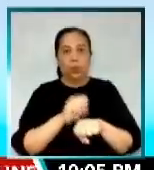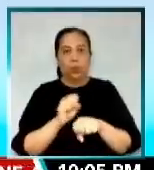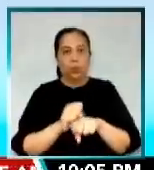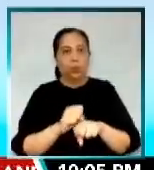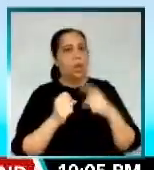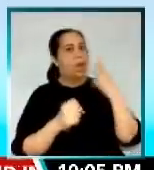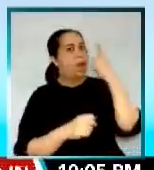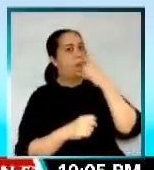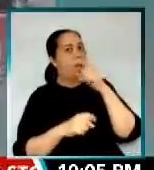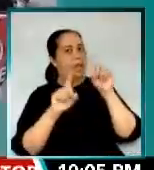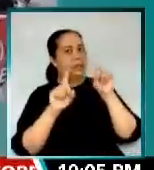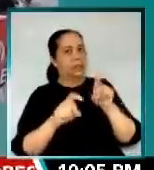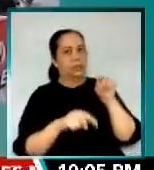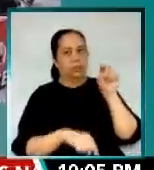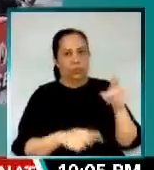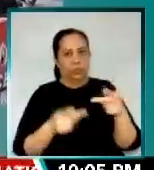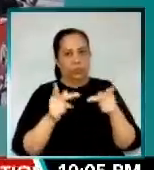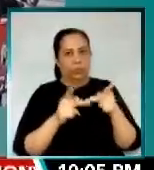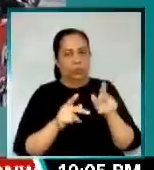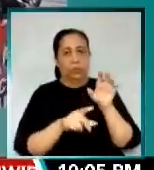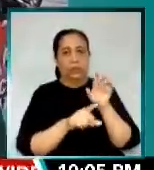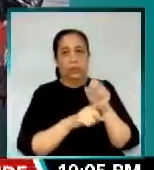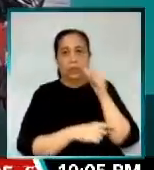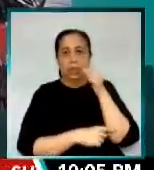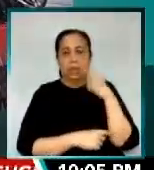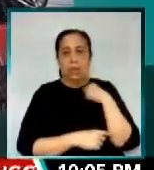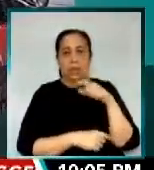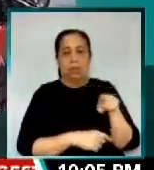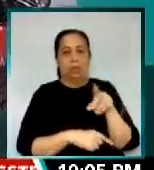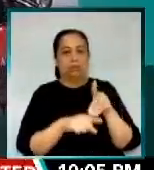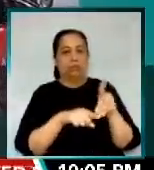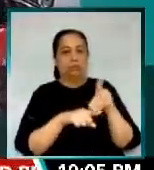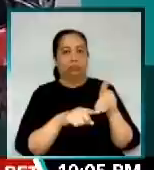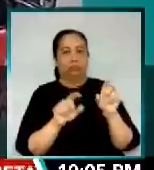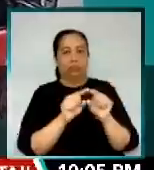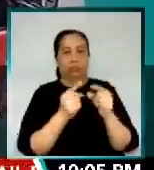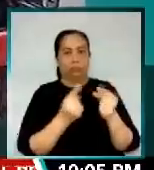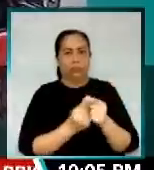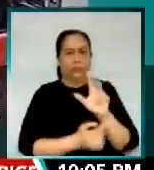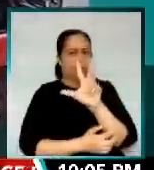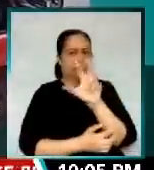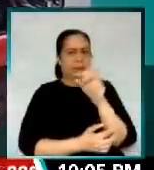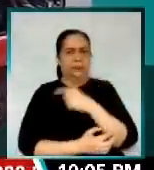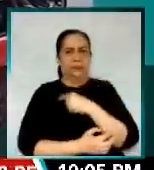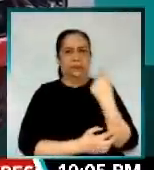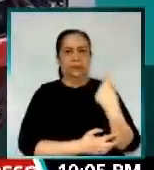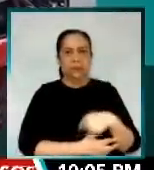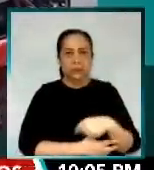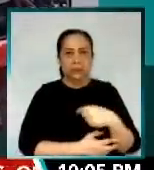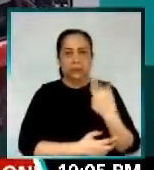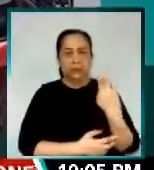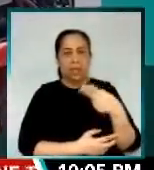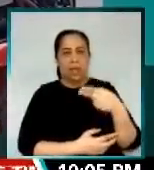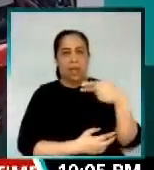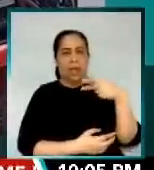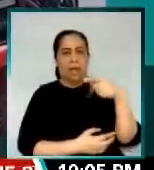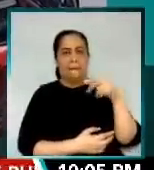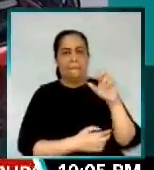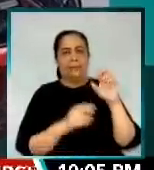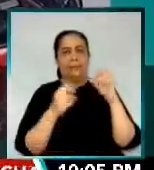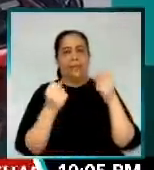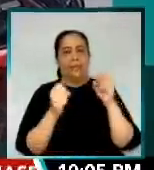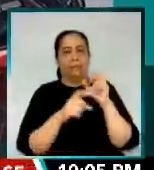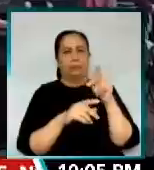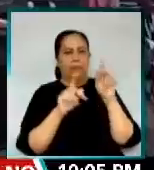doon. Naaktuhan kahapon ng Task Force Disiplina ang nasa 300 Chino sa High Precision Diagnostic Center. Sa